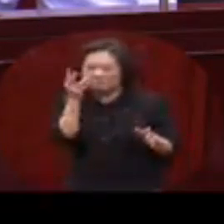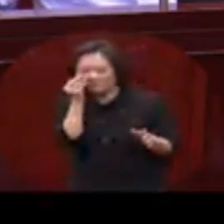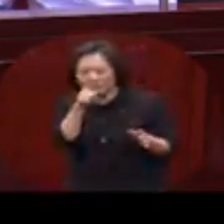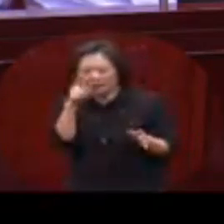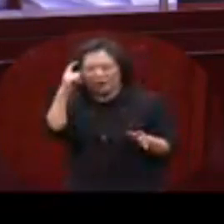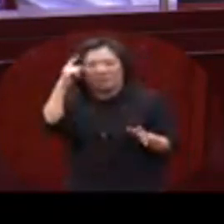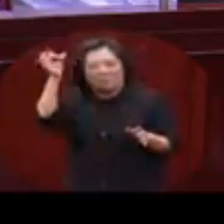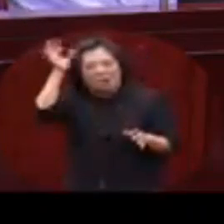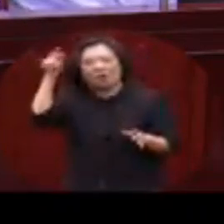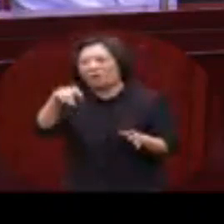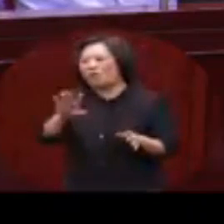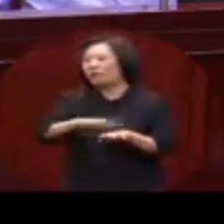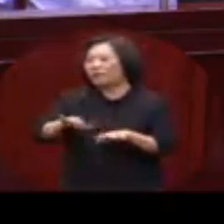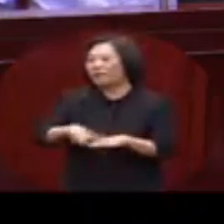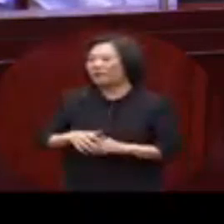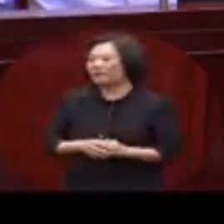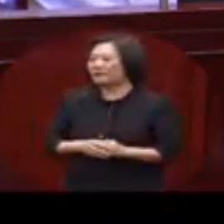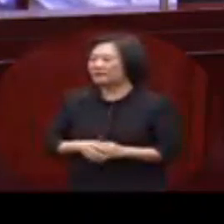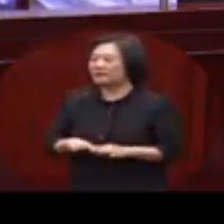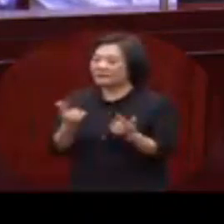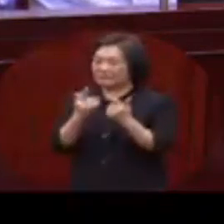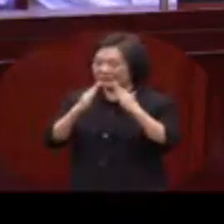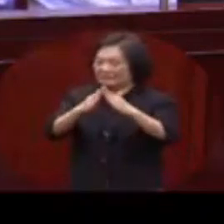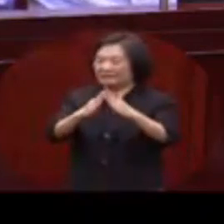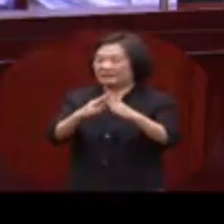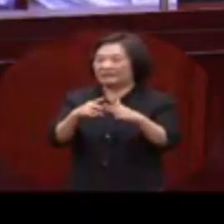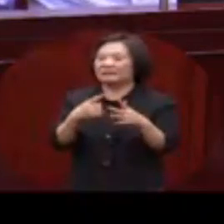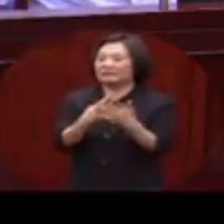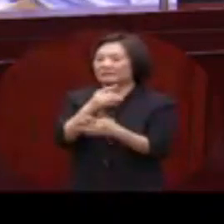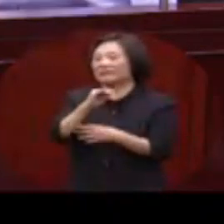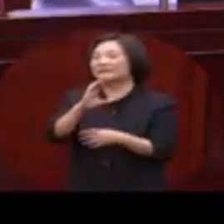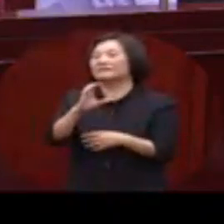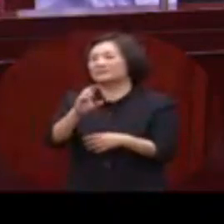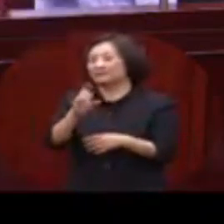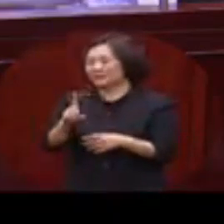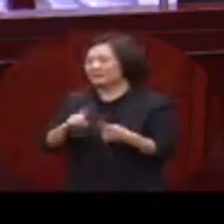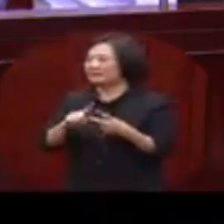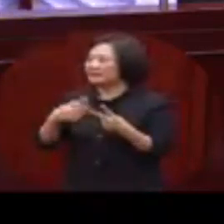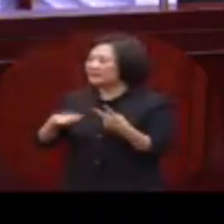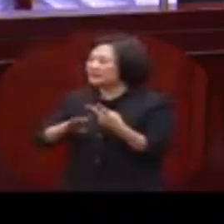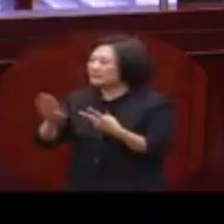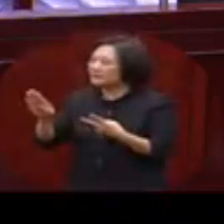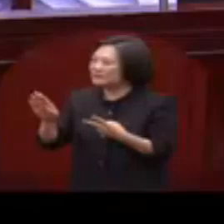发。所以台北市如果发展产业大概还是有两个 ICT 跟 Biotech 这两个。